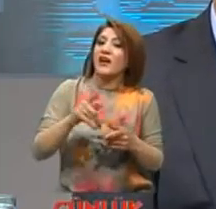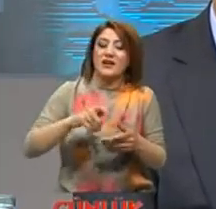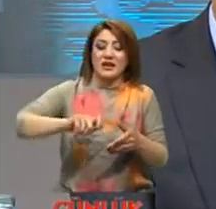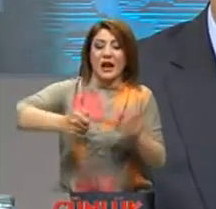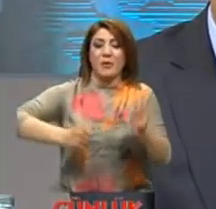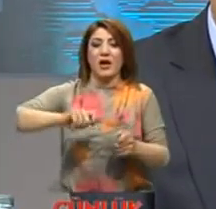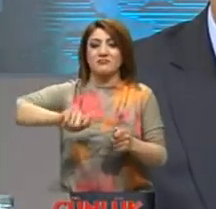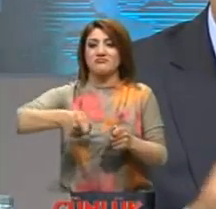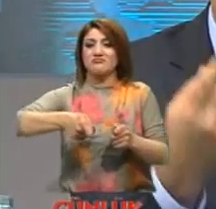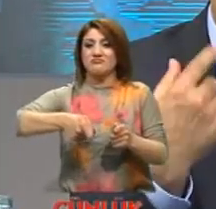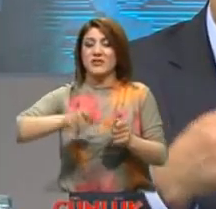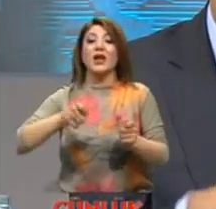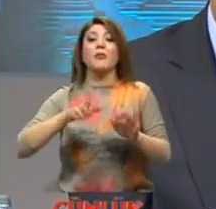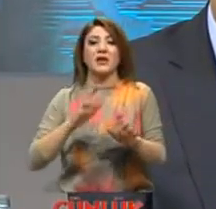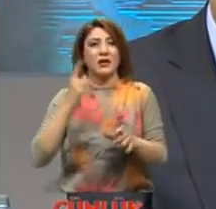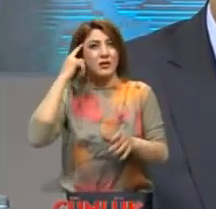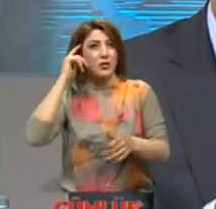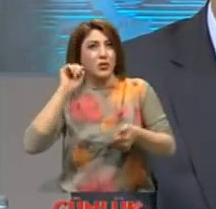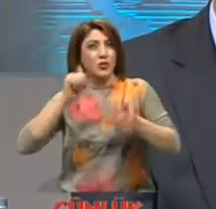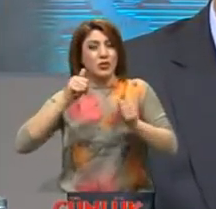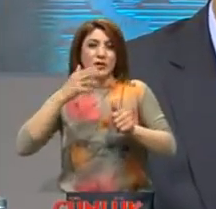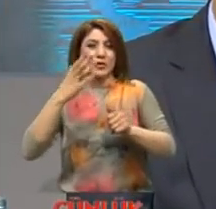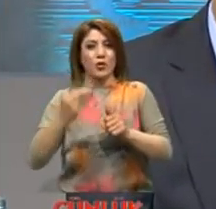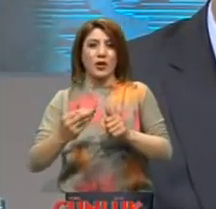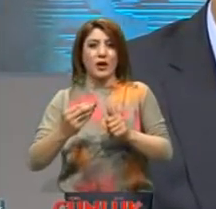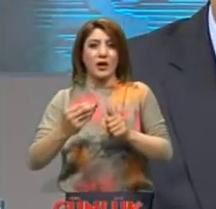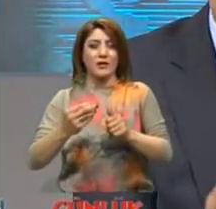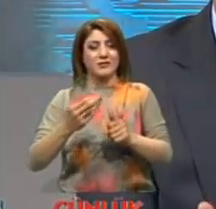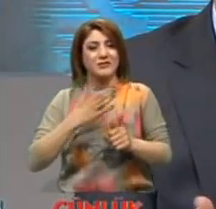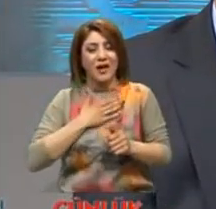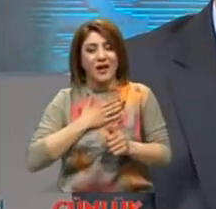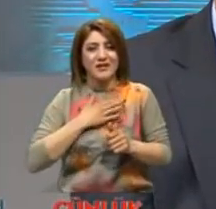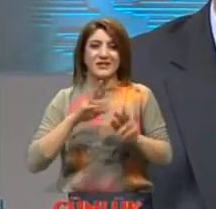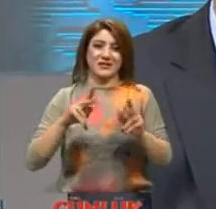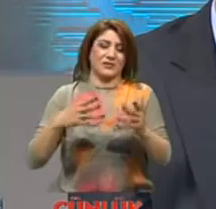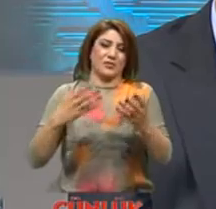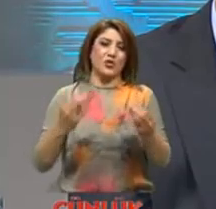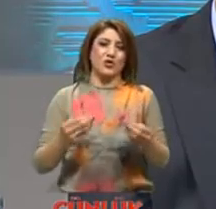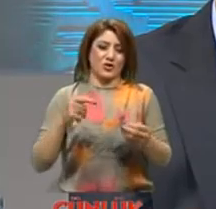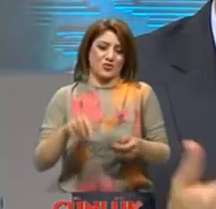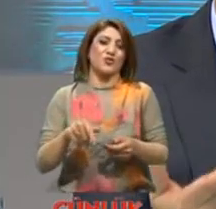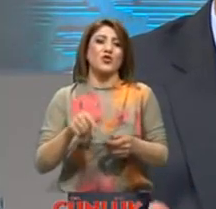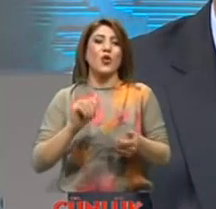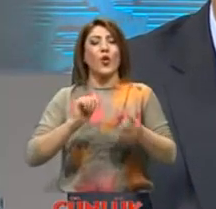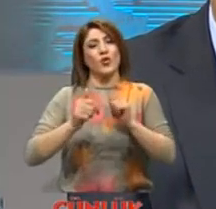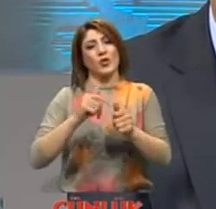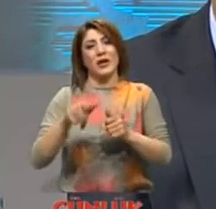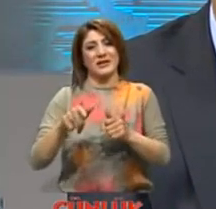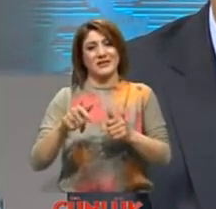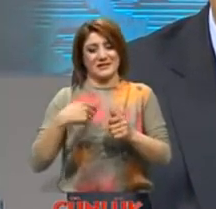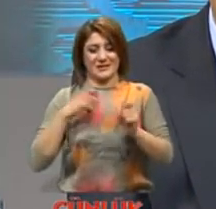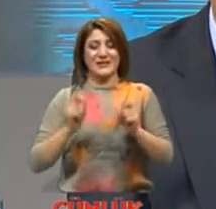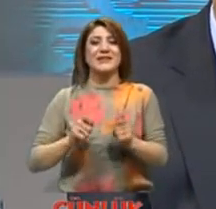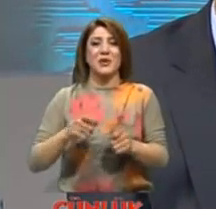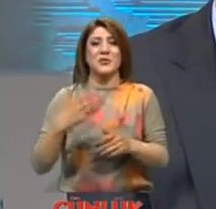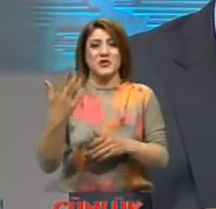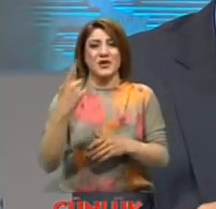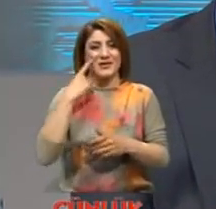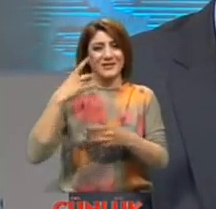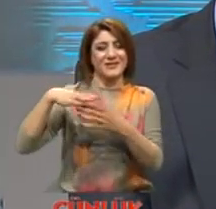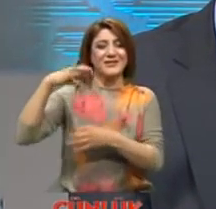çevirmeden önce kemer takmak olsa belki insanlar, hı-hı, otomatik olarak yerleşecek, refleks gelişecek değil mi? Tabii. Burada da tabii refleksleri geliştirmeye çalışıyoruz. O refleksler geliştiği zaman otomatik